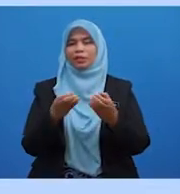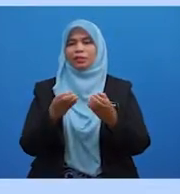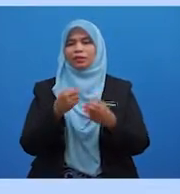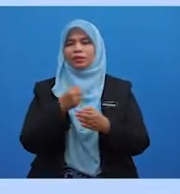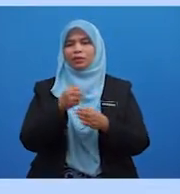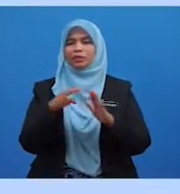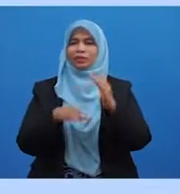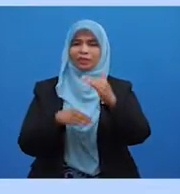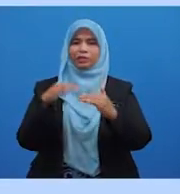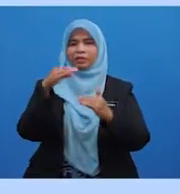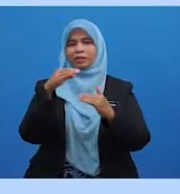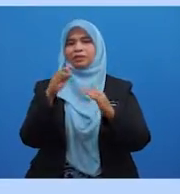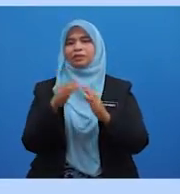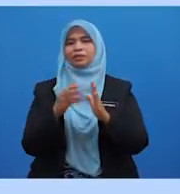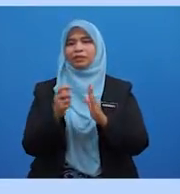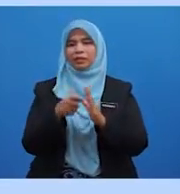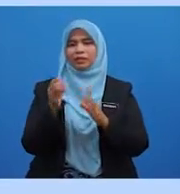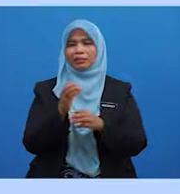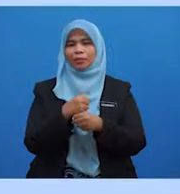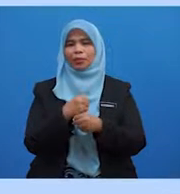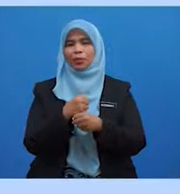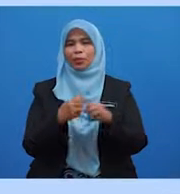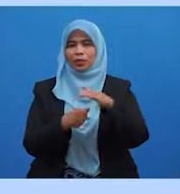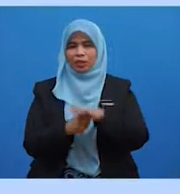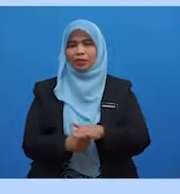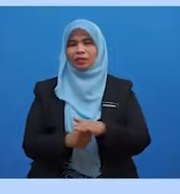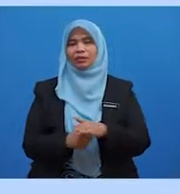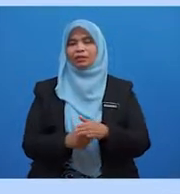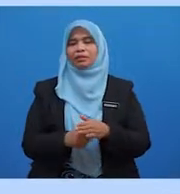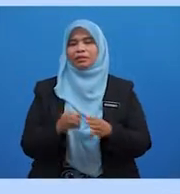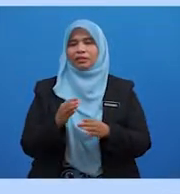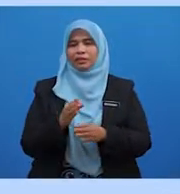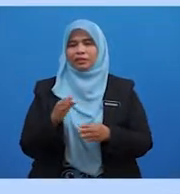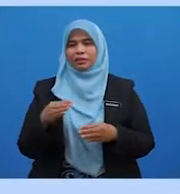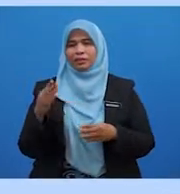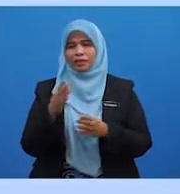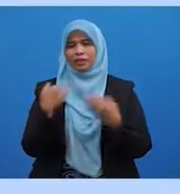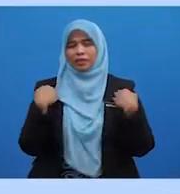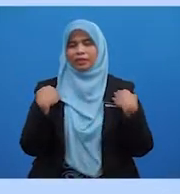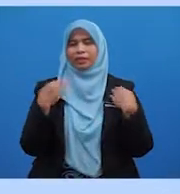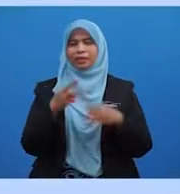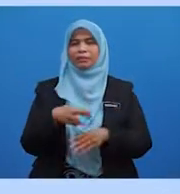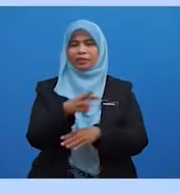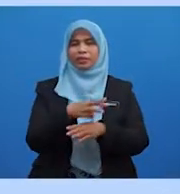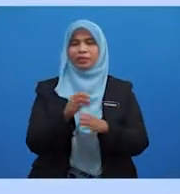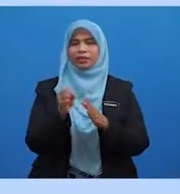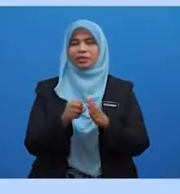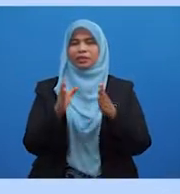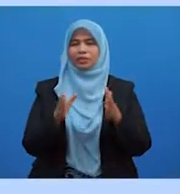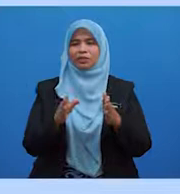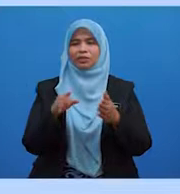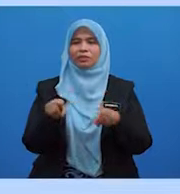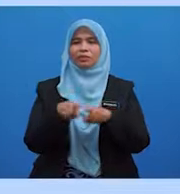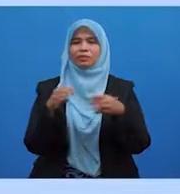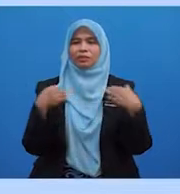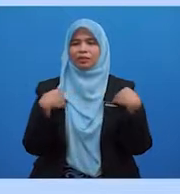bentuk tekanan atau bebanan yang terdapat di persekitaran seseorang itu sama ada yang telah, sedang